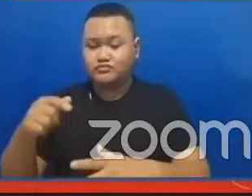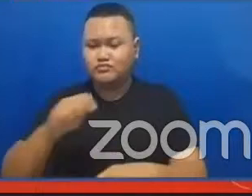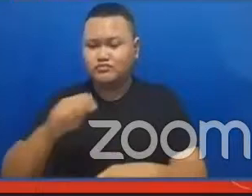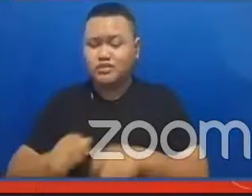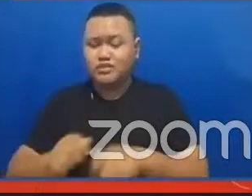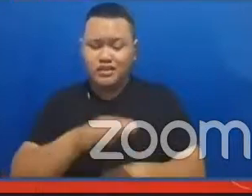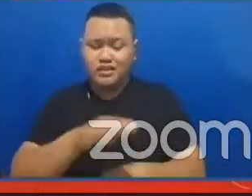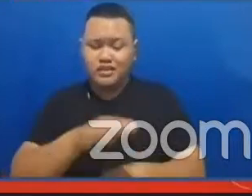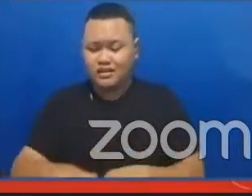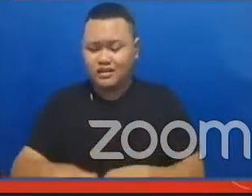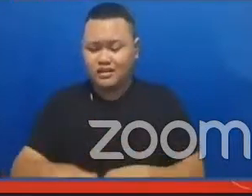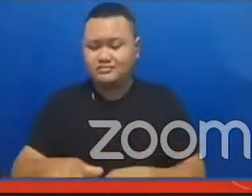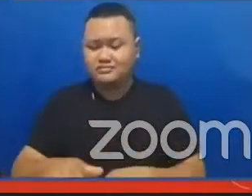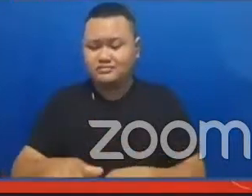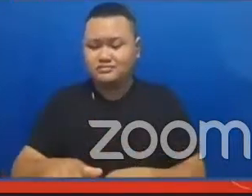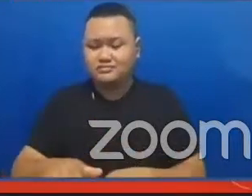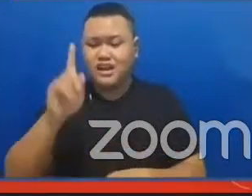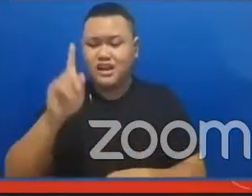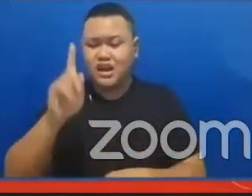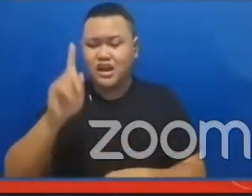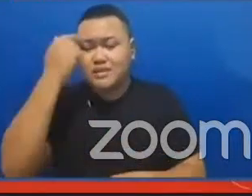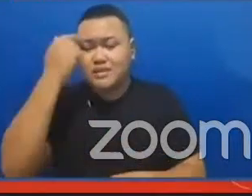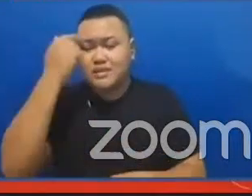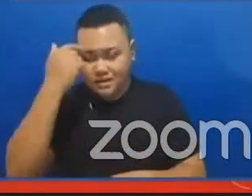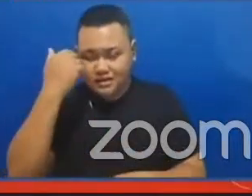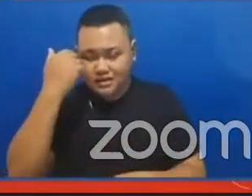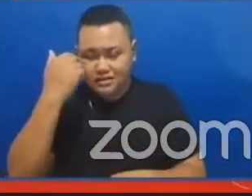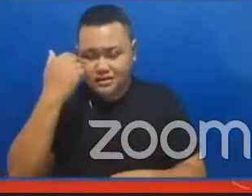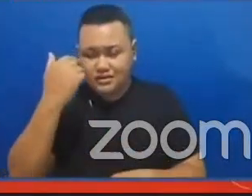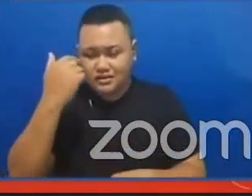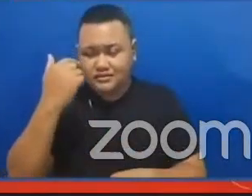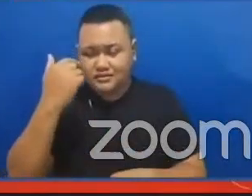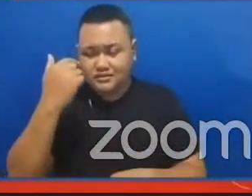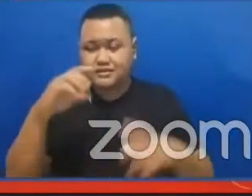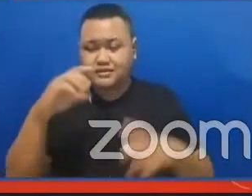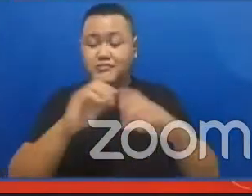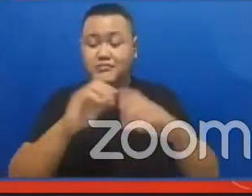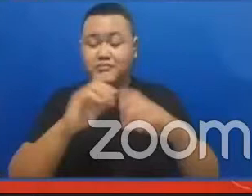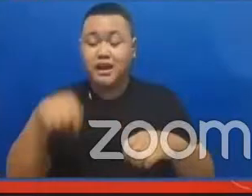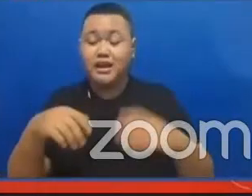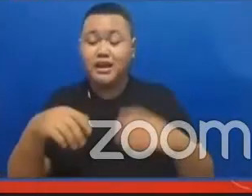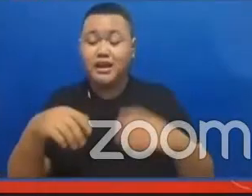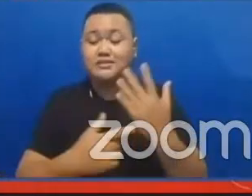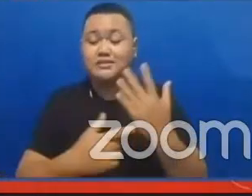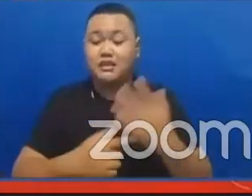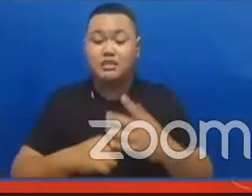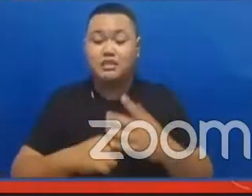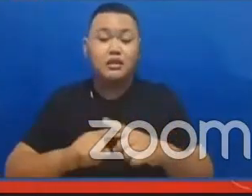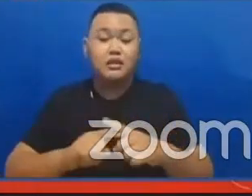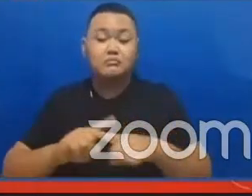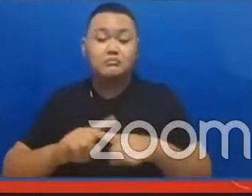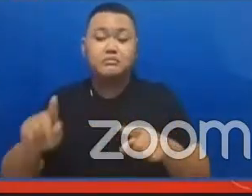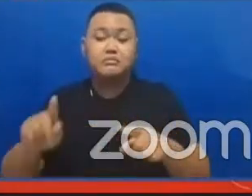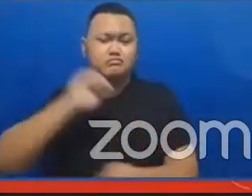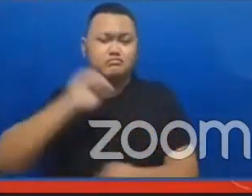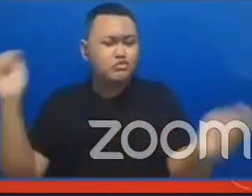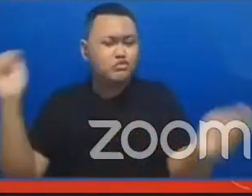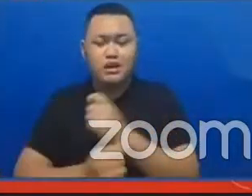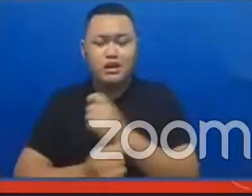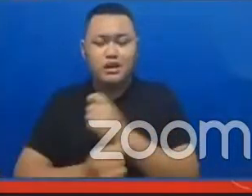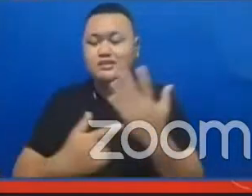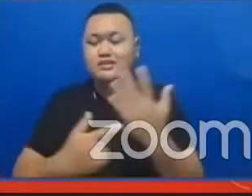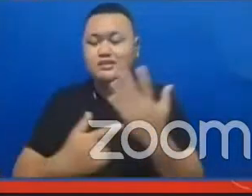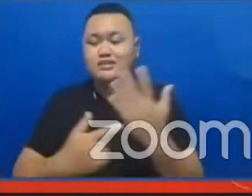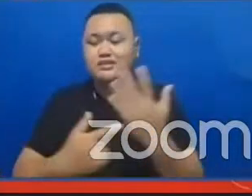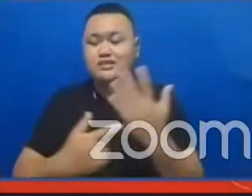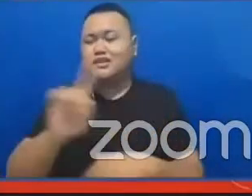didik harus belajar dengan dunia digital dalam pembelajaran. Namun kondisi perubahan digitalisasi ini tidak